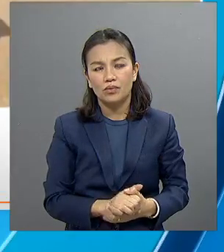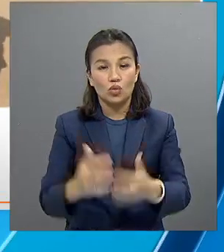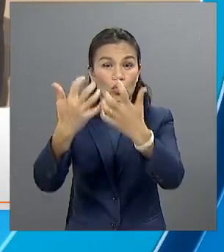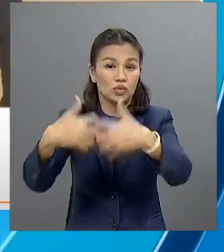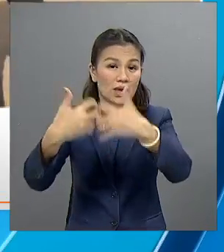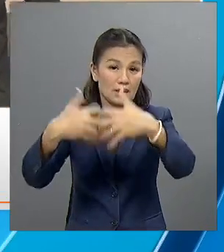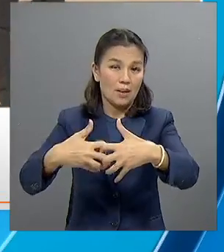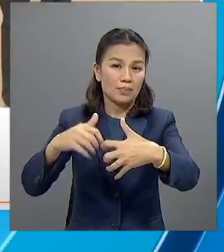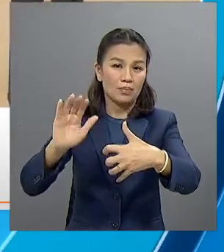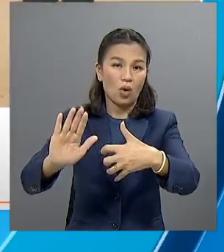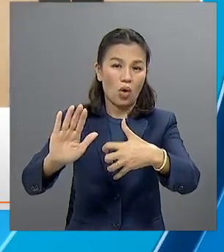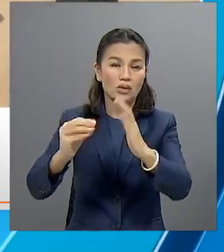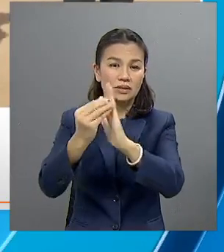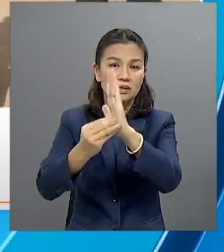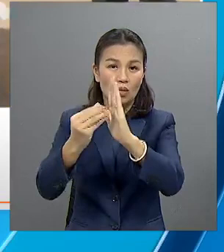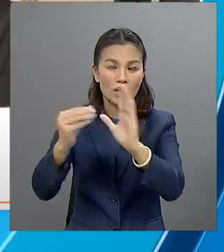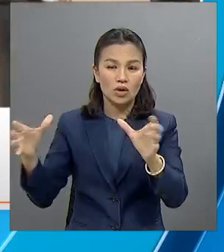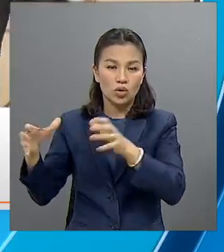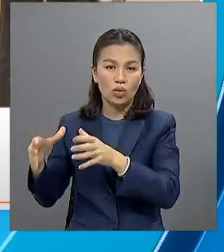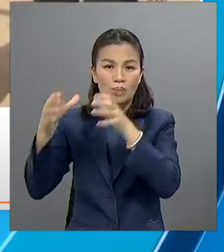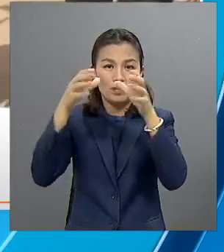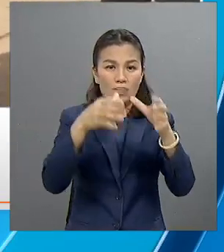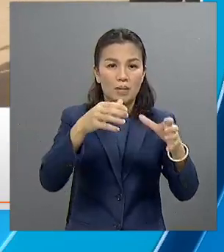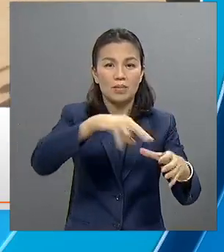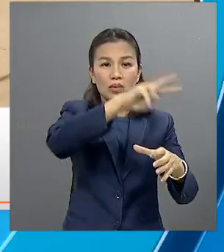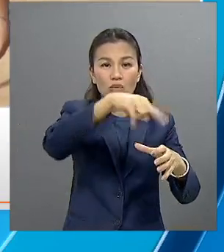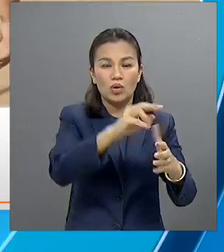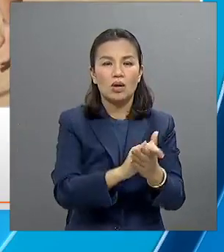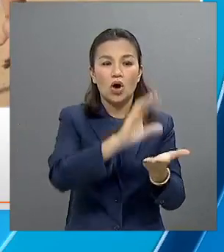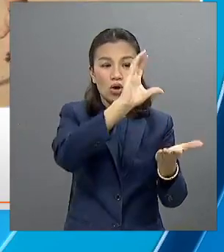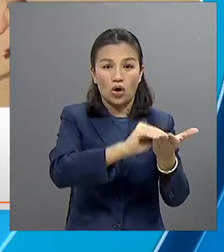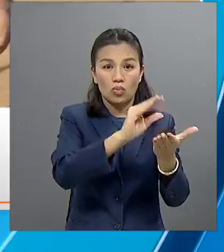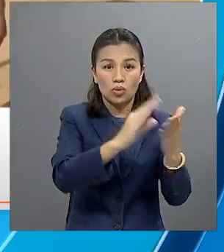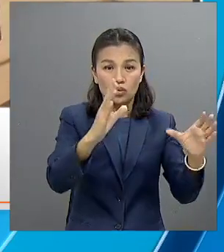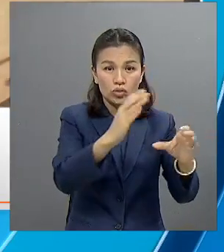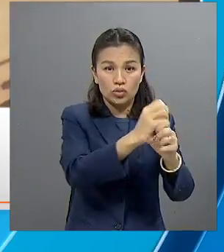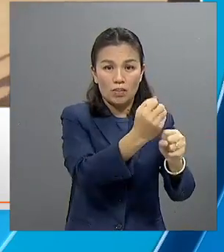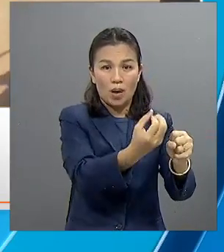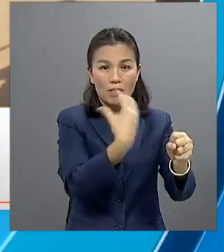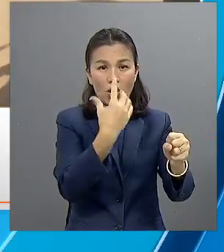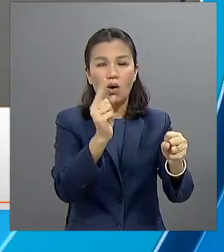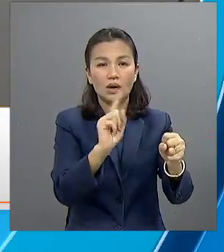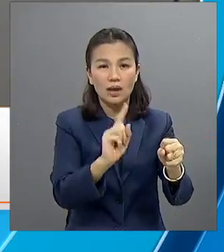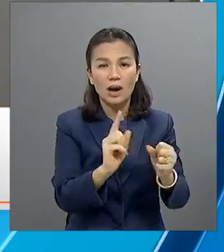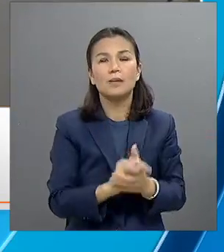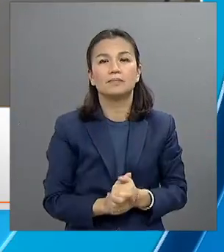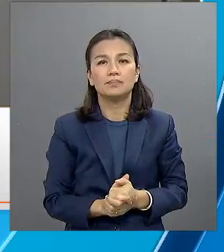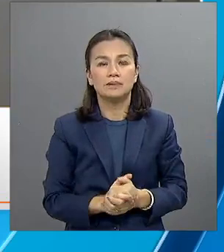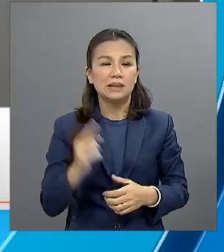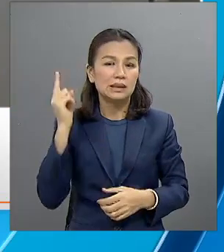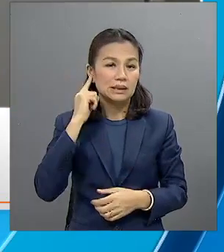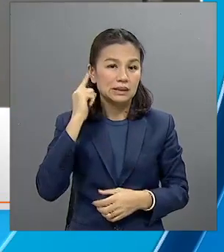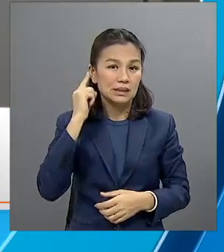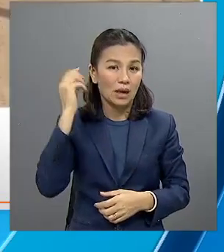งานนะครับทีมงานที่ลงไปนะครับก็ได้รายงานขึ้นมาแล้วนะครับว่าก็ในเรื่องของเสียงนะครับเรื่องของเสียงน่าจะเกิด